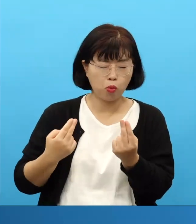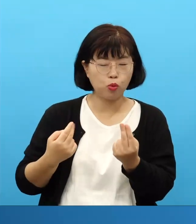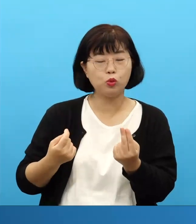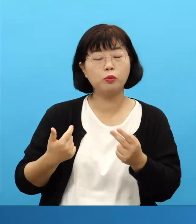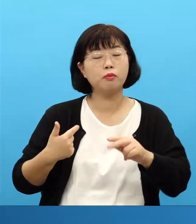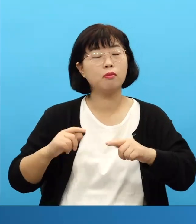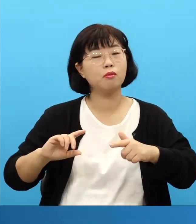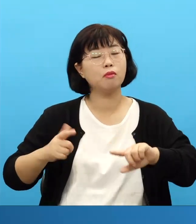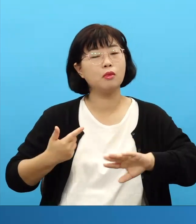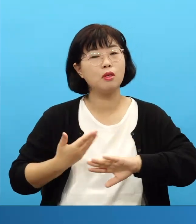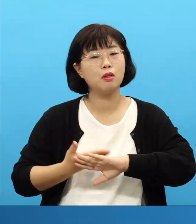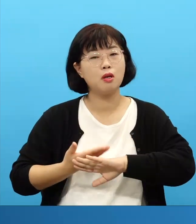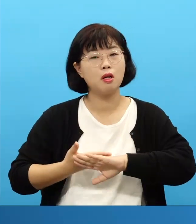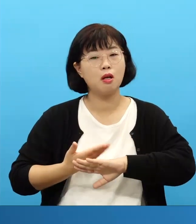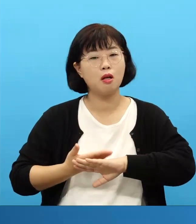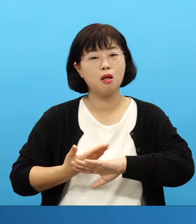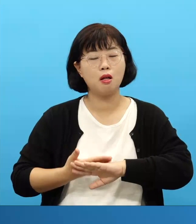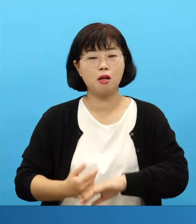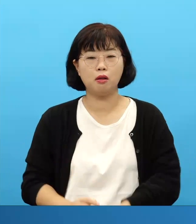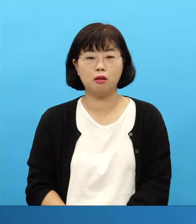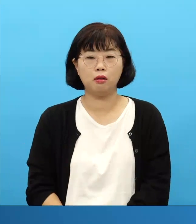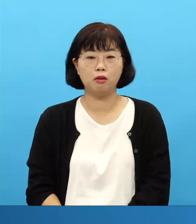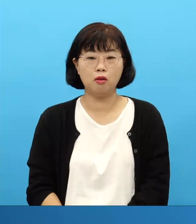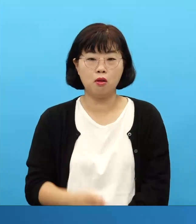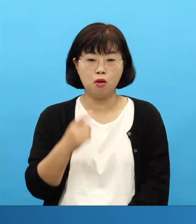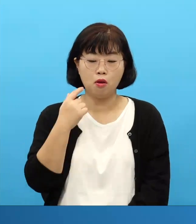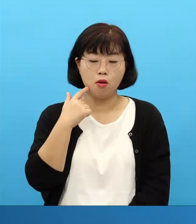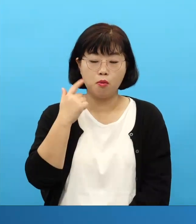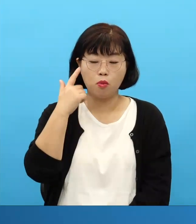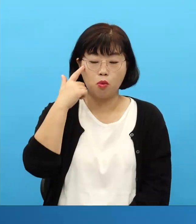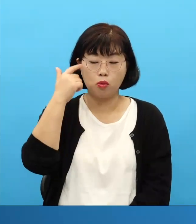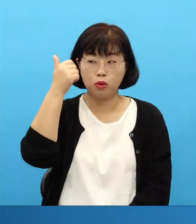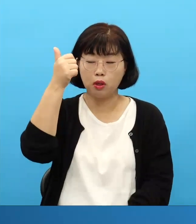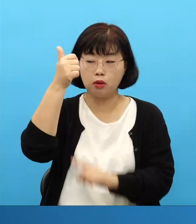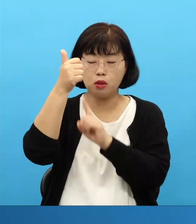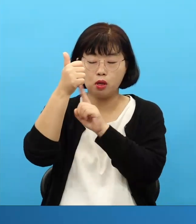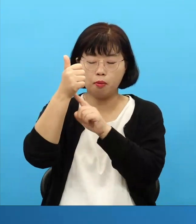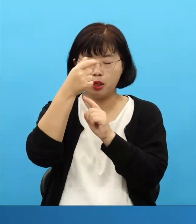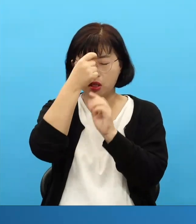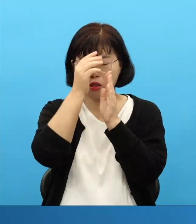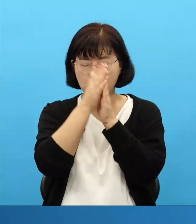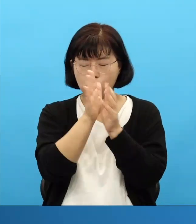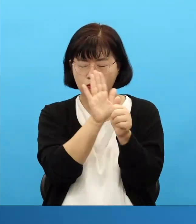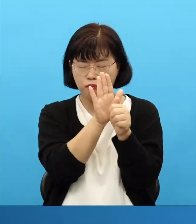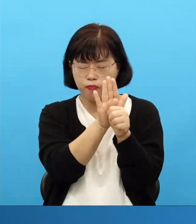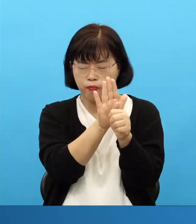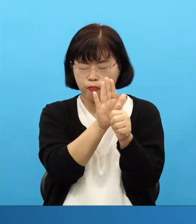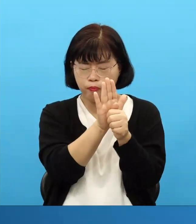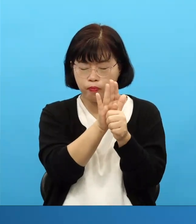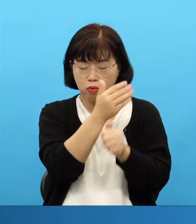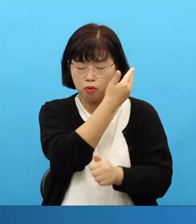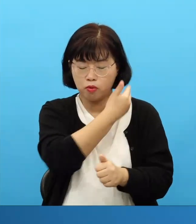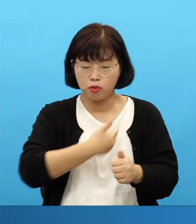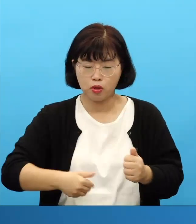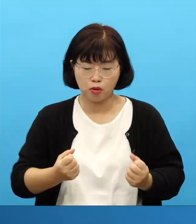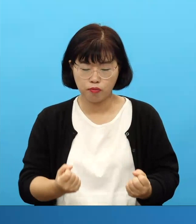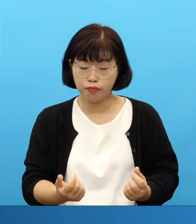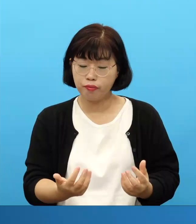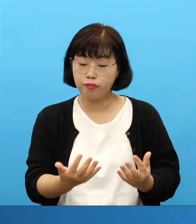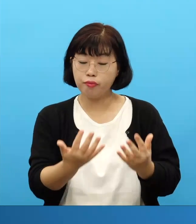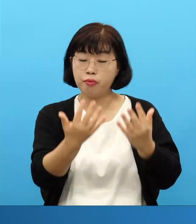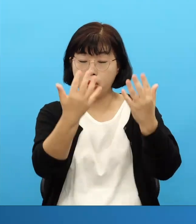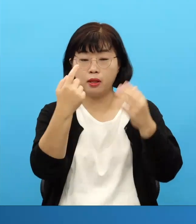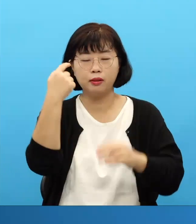then. 목사님들의 기도로 좋은 제자들이 많이 일어나는 것 같아요. And by our pastor's prayers, I believe that many